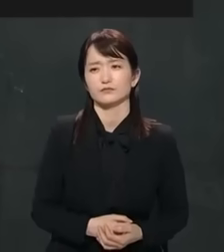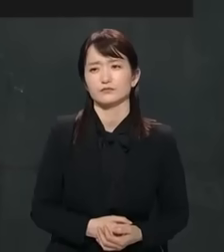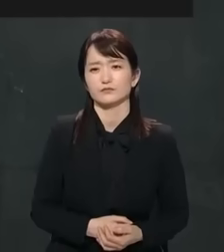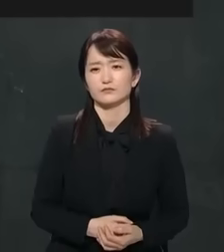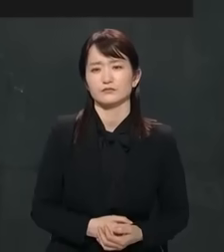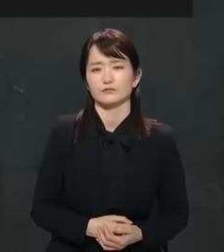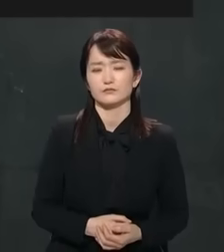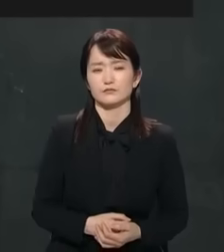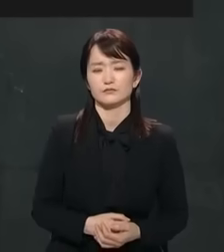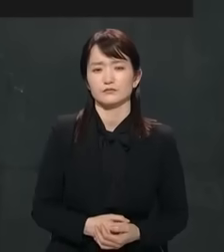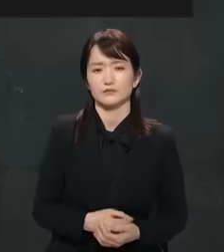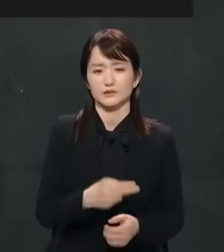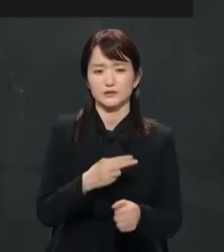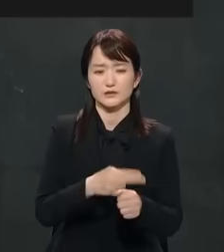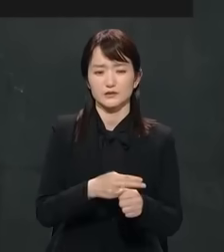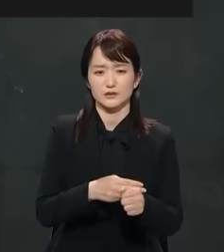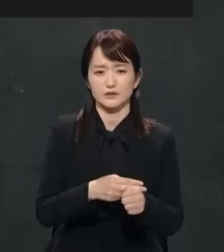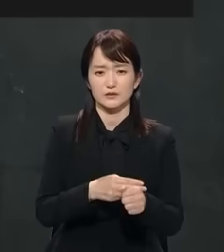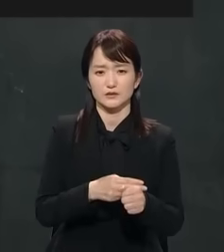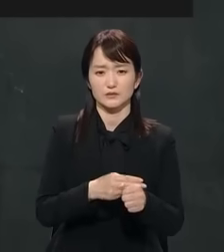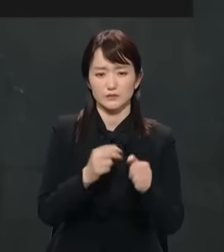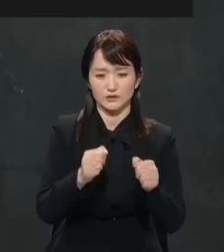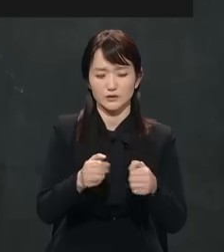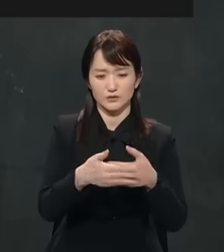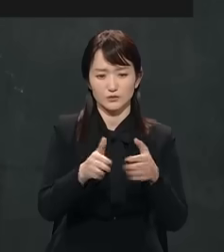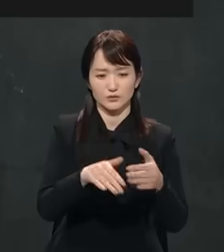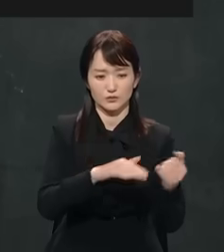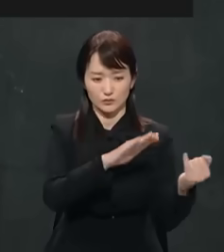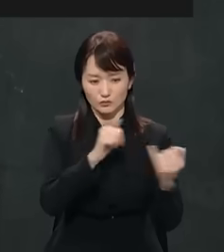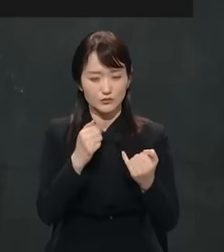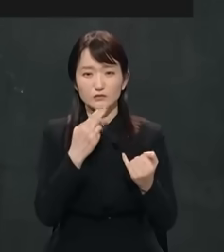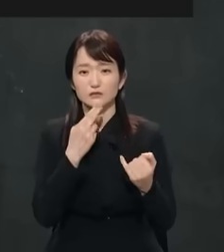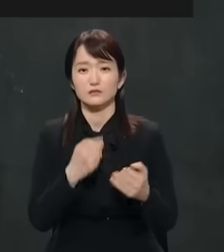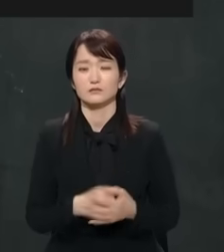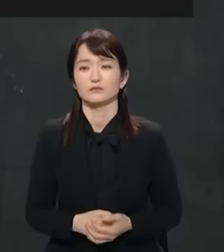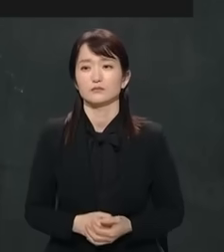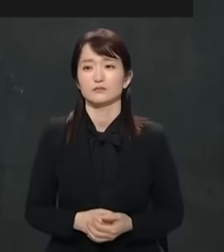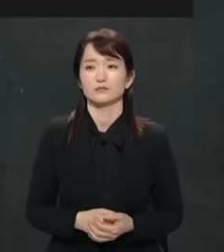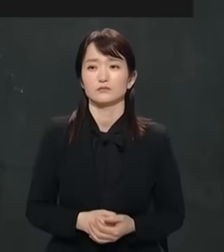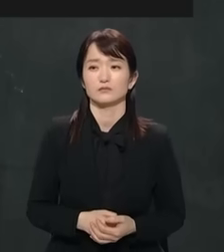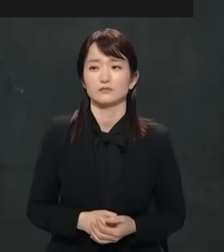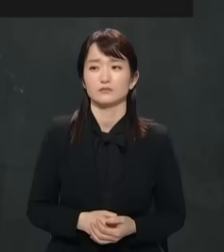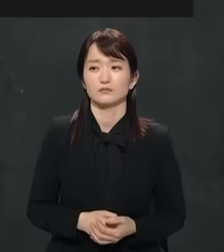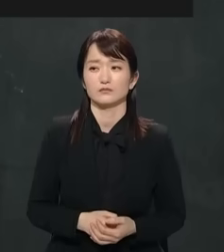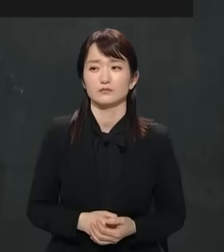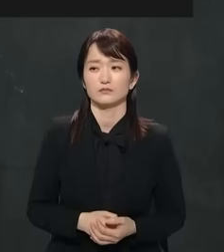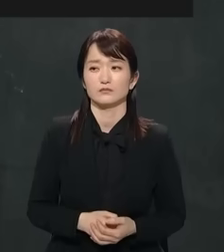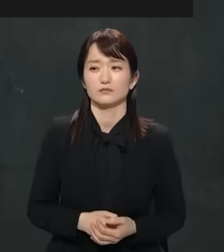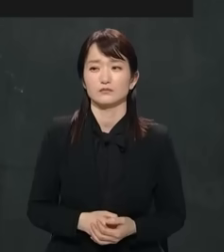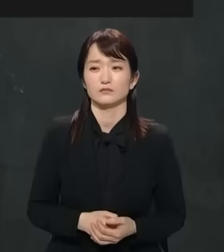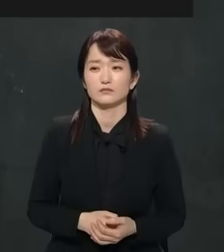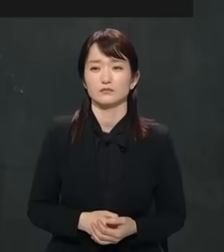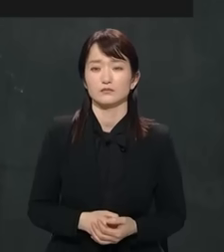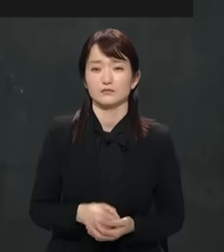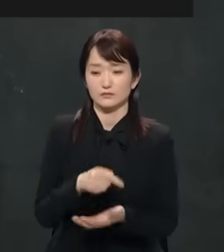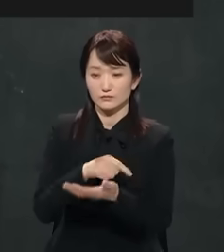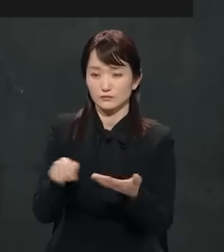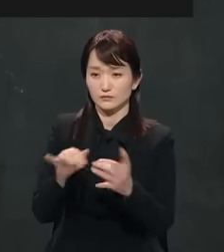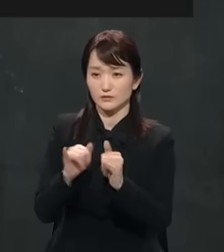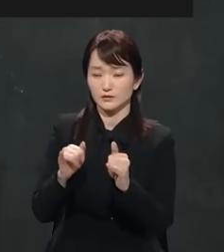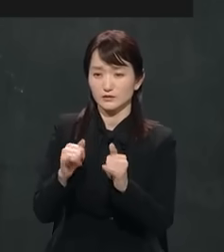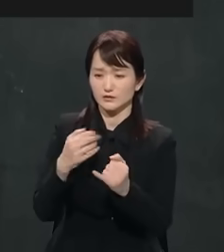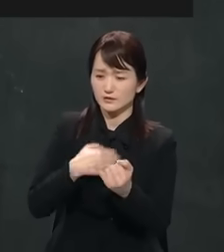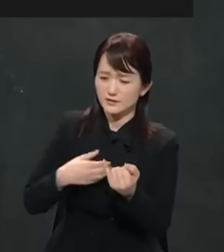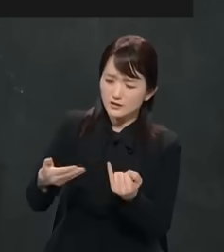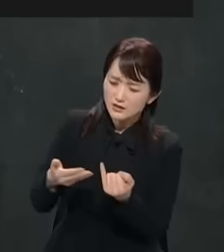교무실이 이런데 불려간 적도 별로 없었으며이 피해자가 혹시나 어떤 괴롭힘이나 이런 걸 당했으면 증거를 좀